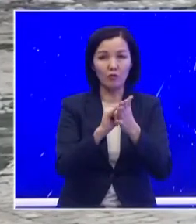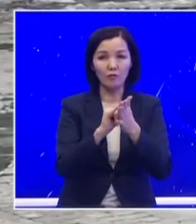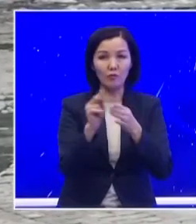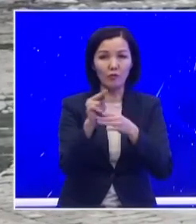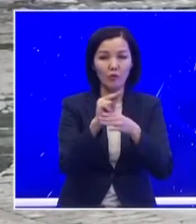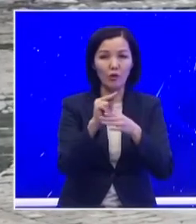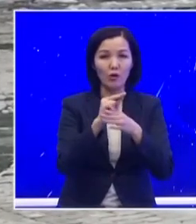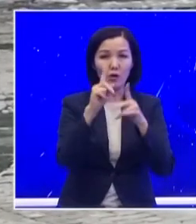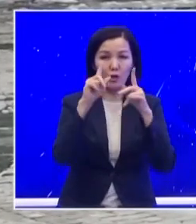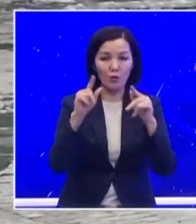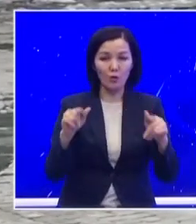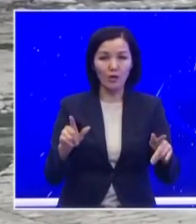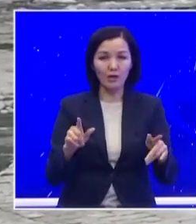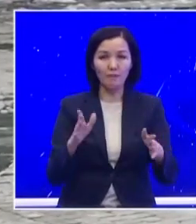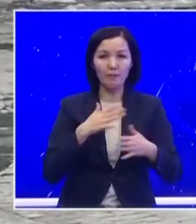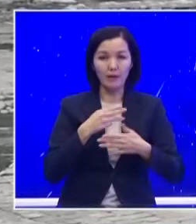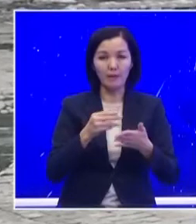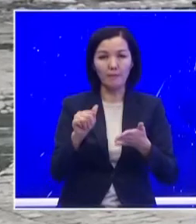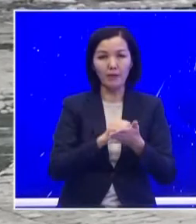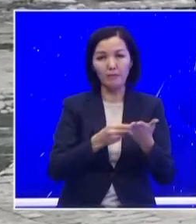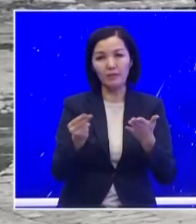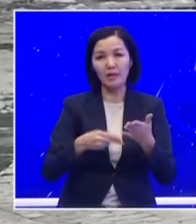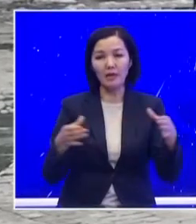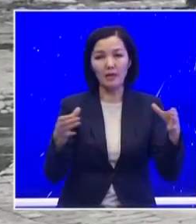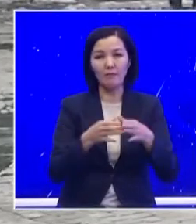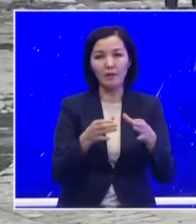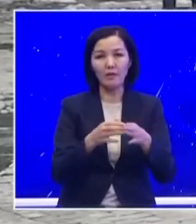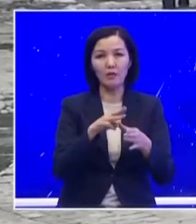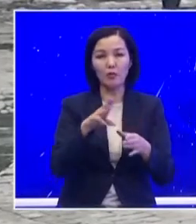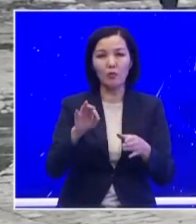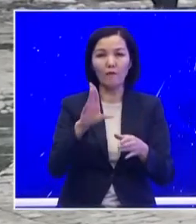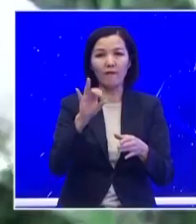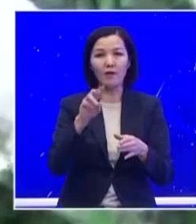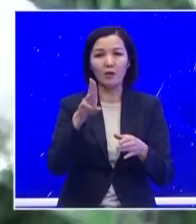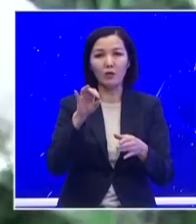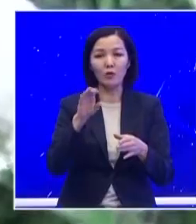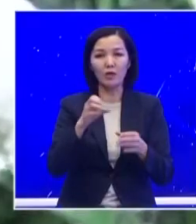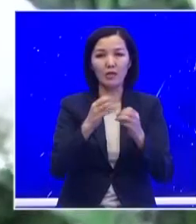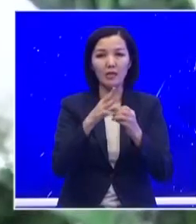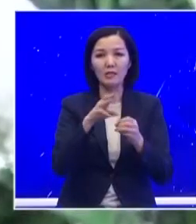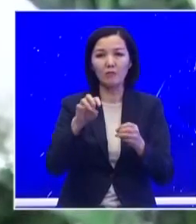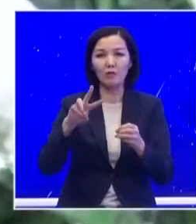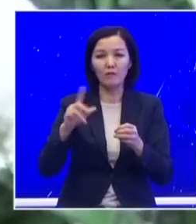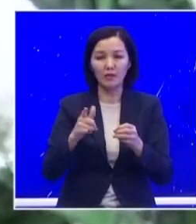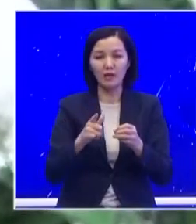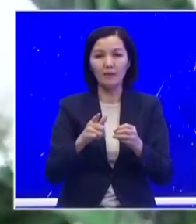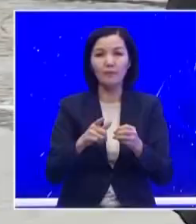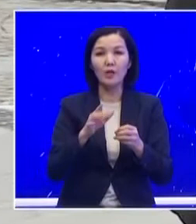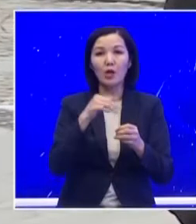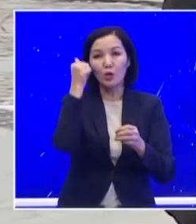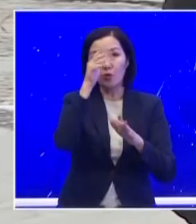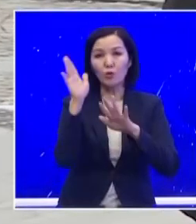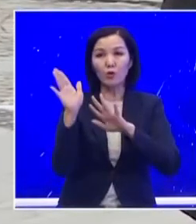демонтаж елок, соответственно, мы подписали договор с компанией ТО «Виктория» на 13 миллионов тенге. Годы идут, а